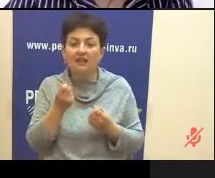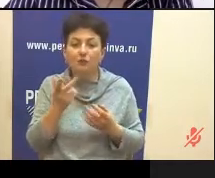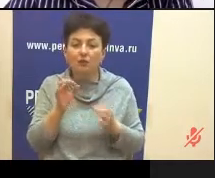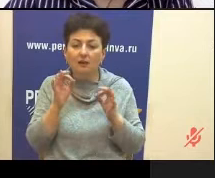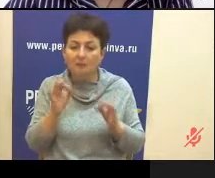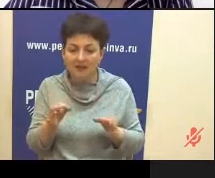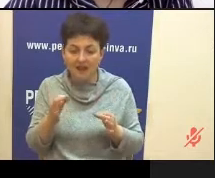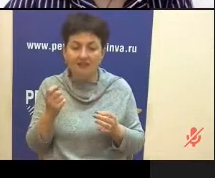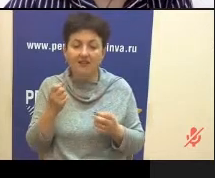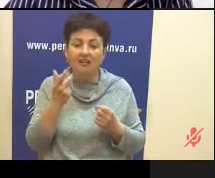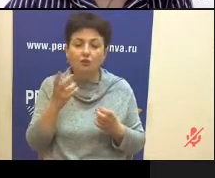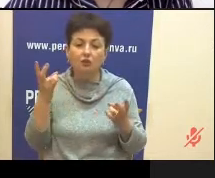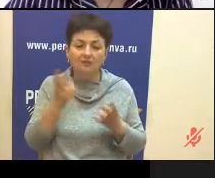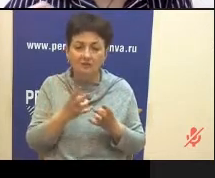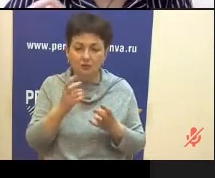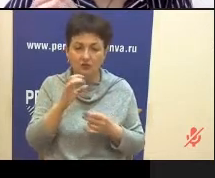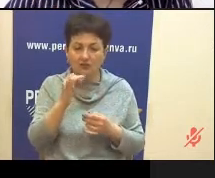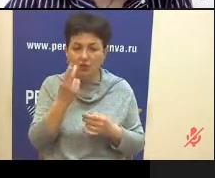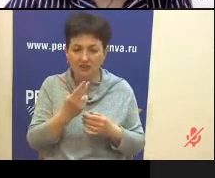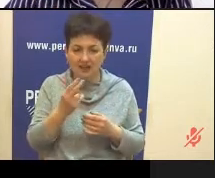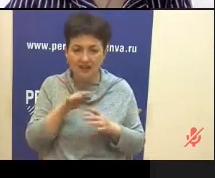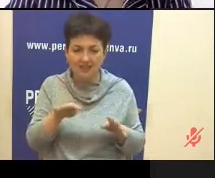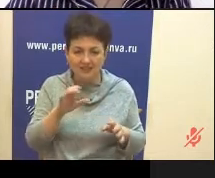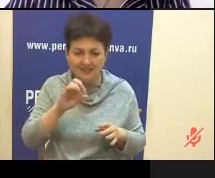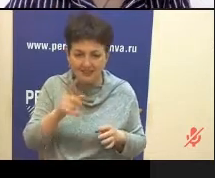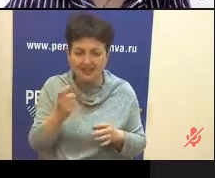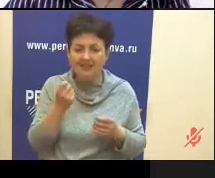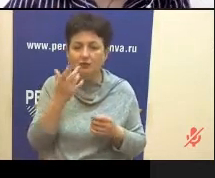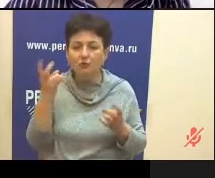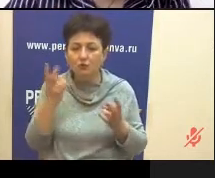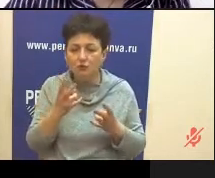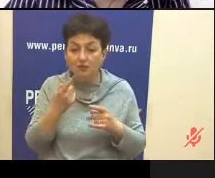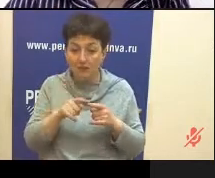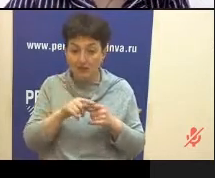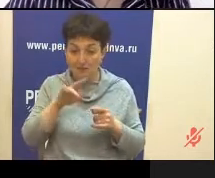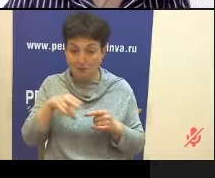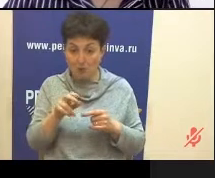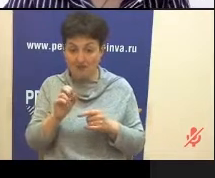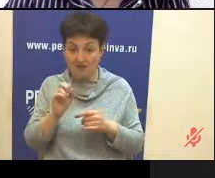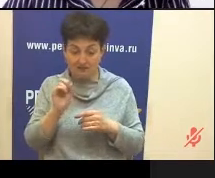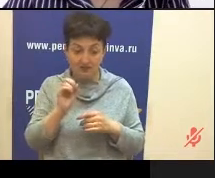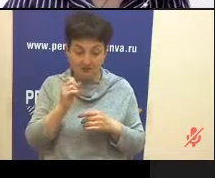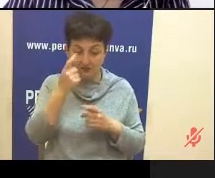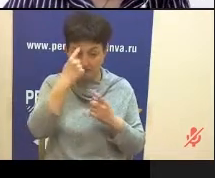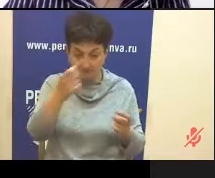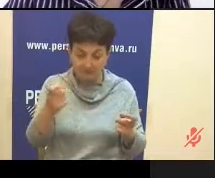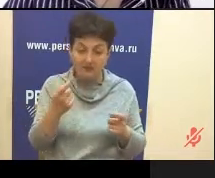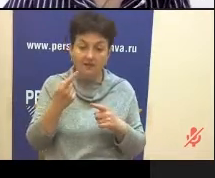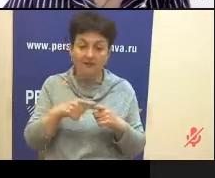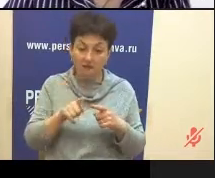вы это сделали, насколько правильно, насколько в нужные социальные сети, насколько в нужном формате вы этот повод